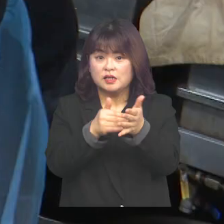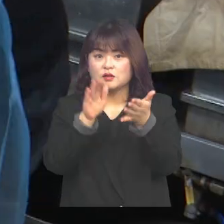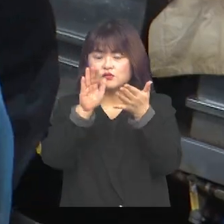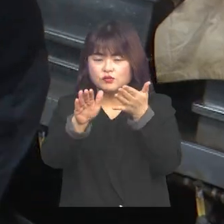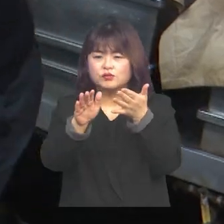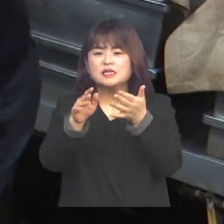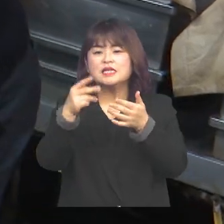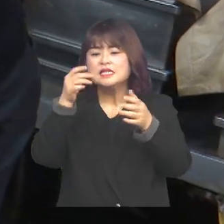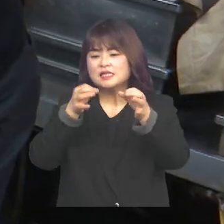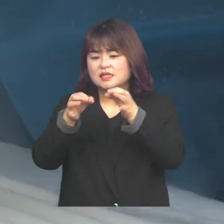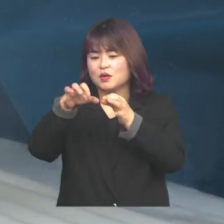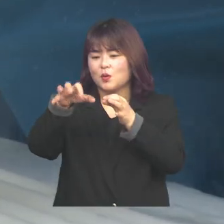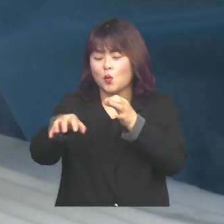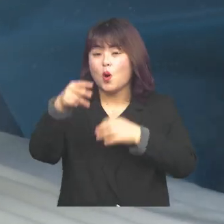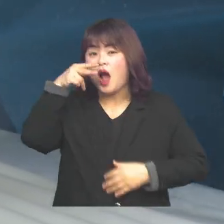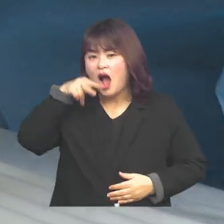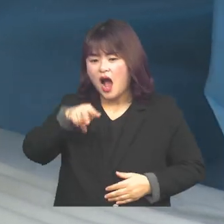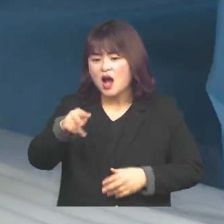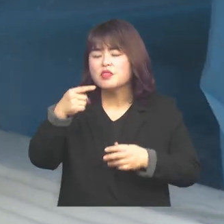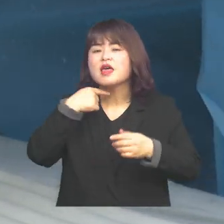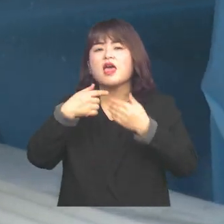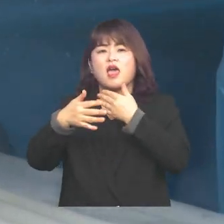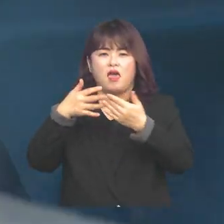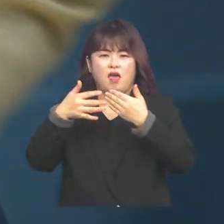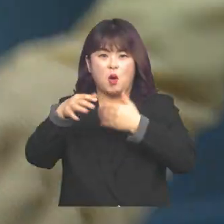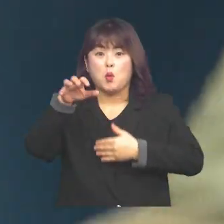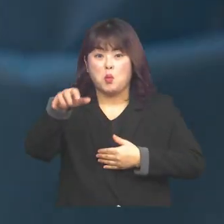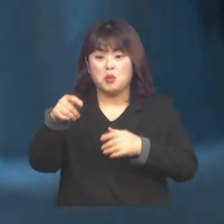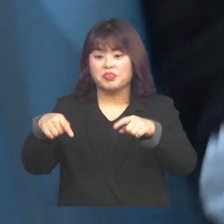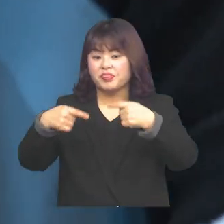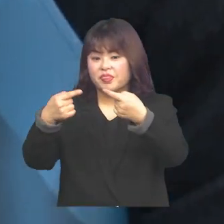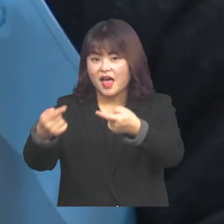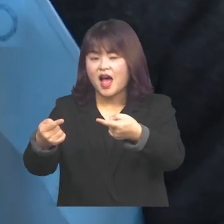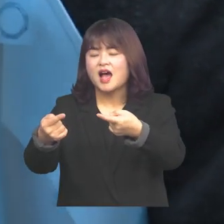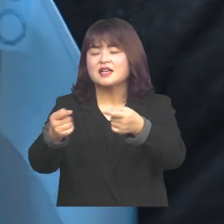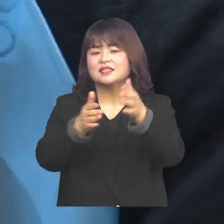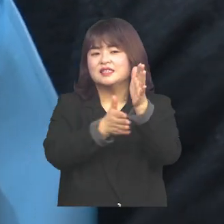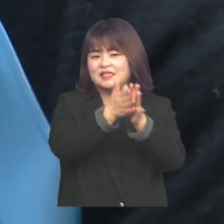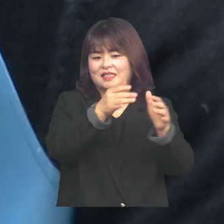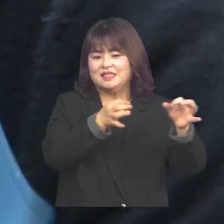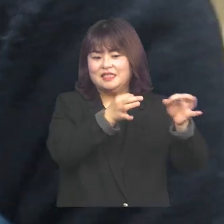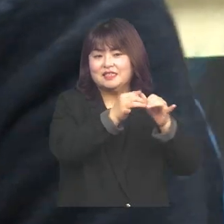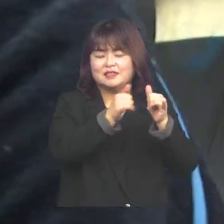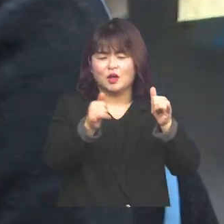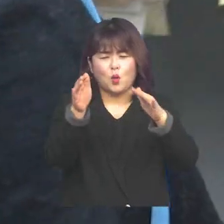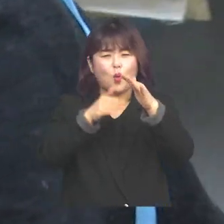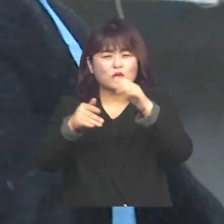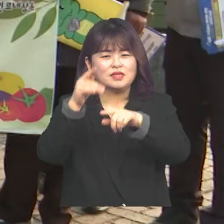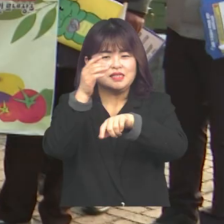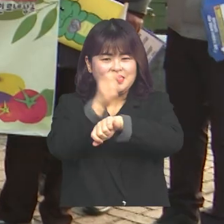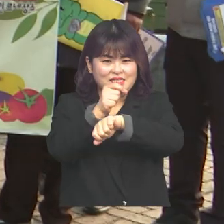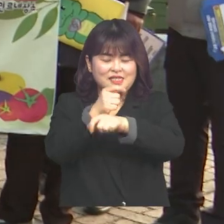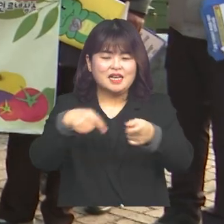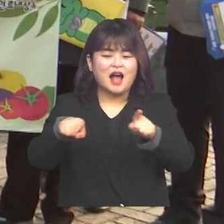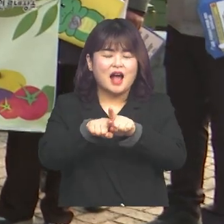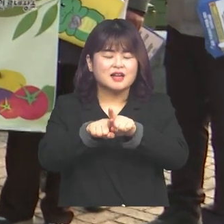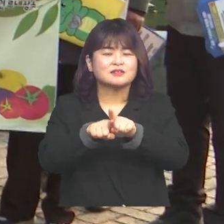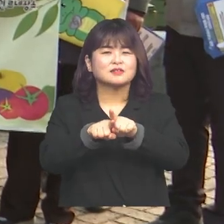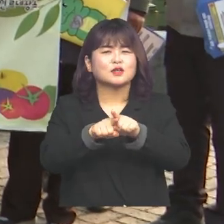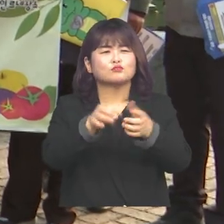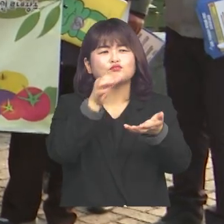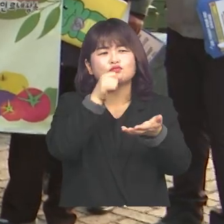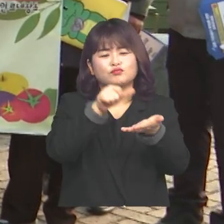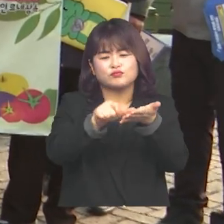후에는 시장에 마련된 가래떡 뽑기 체험 행사에 참여했고 시장 상인, 시 공직자들과 함께 물가